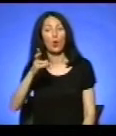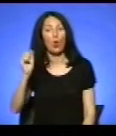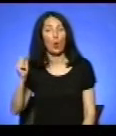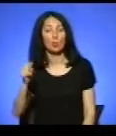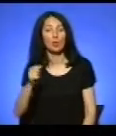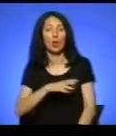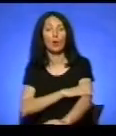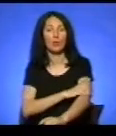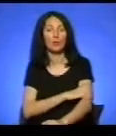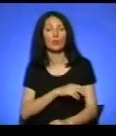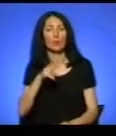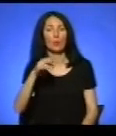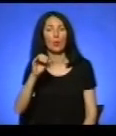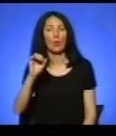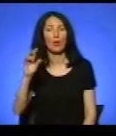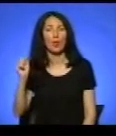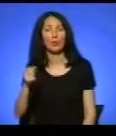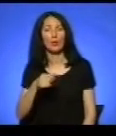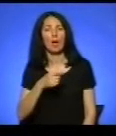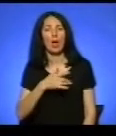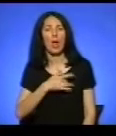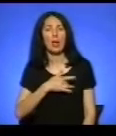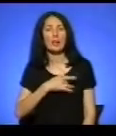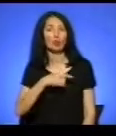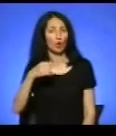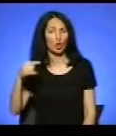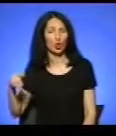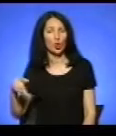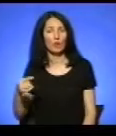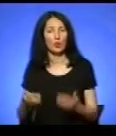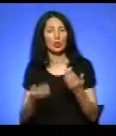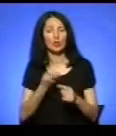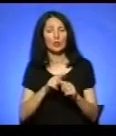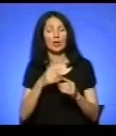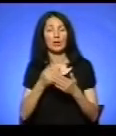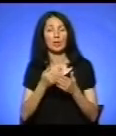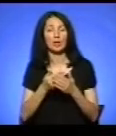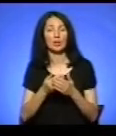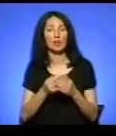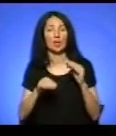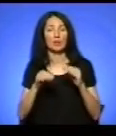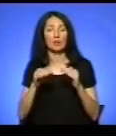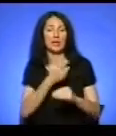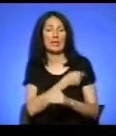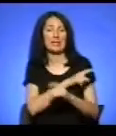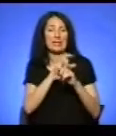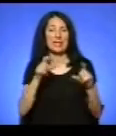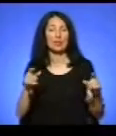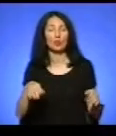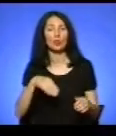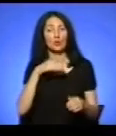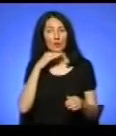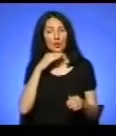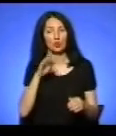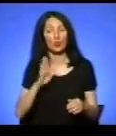пульсоксиметр, пікфлуометр, електрокардіограф. Ну, якщо це, наприклад, в складі закладу, то достатньо, щоб він був один на